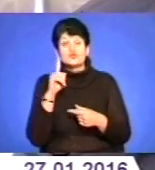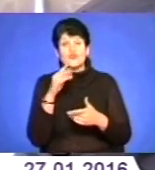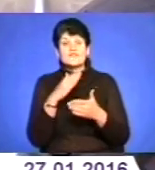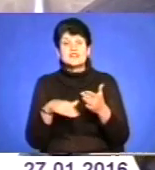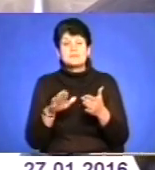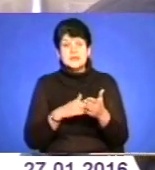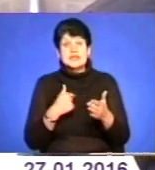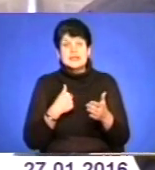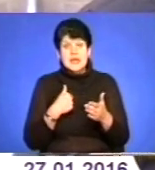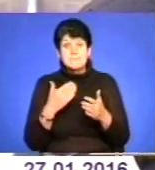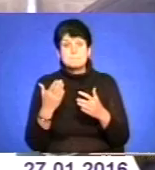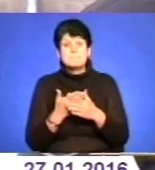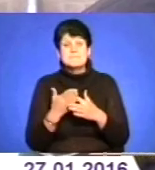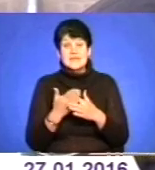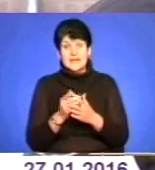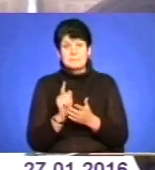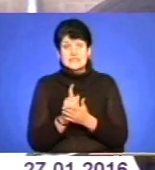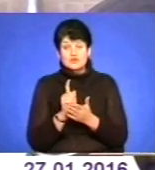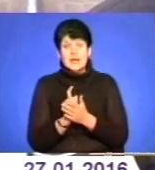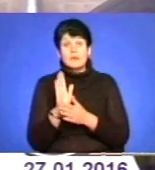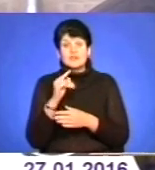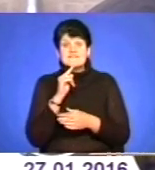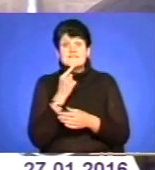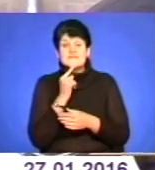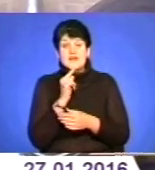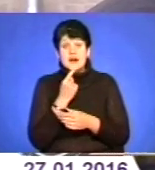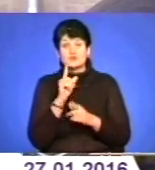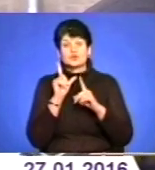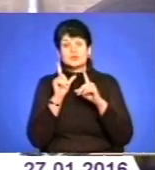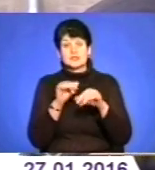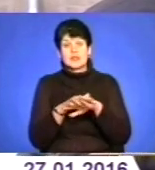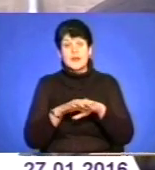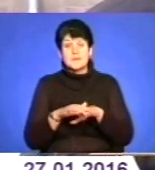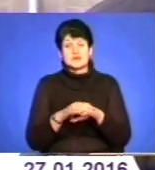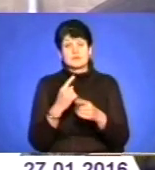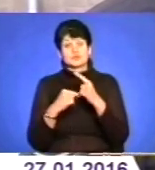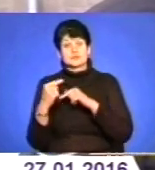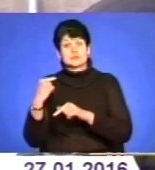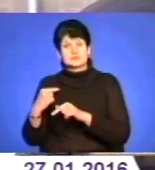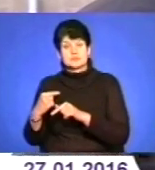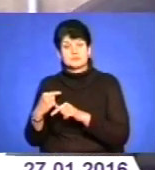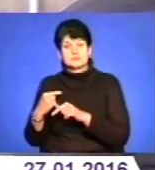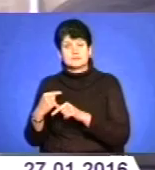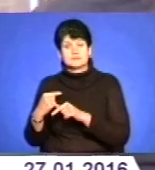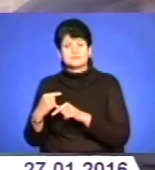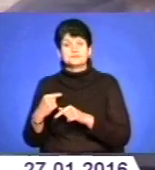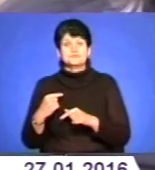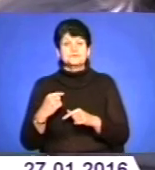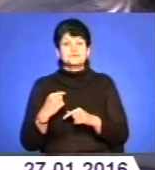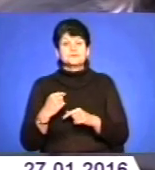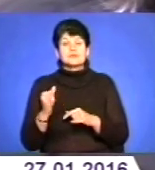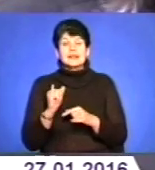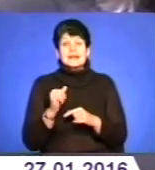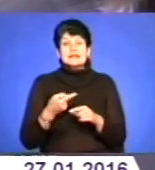відмінять нам пільги, коротше, пенсіонерам, і ще буде важко добиратися на базар чи з базару. І